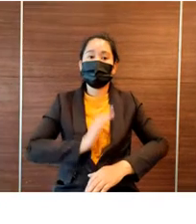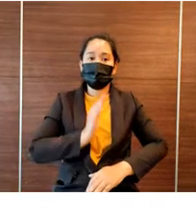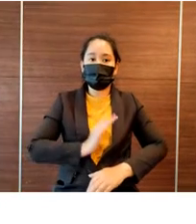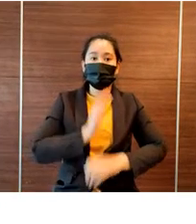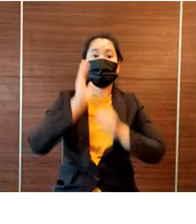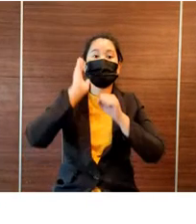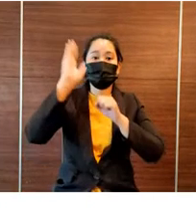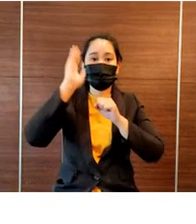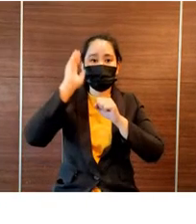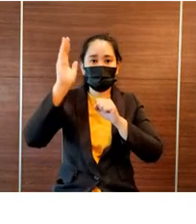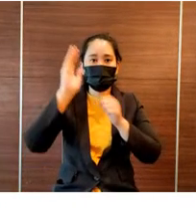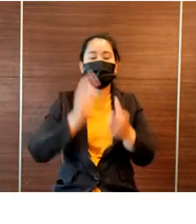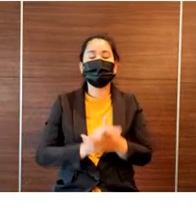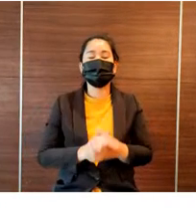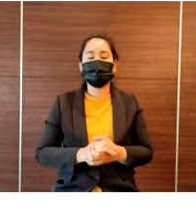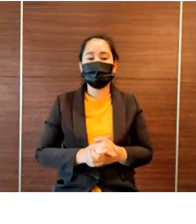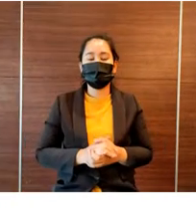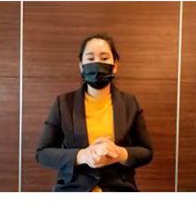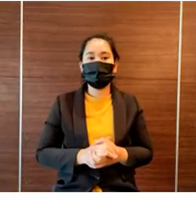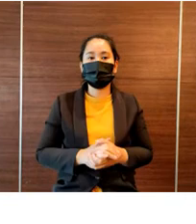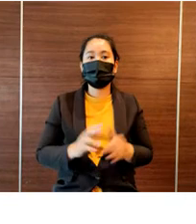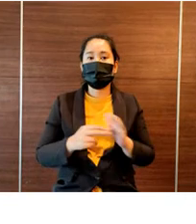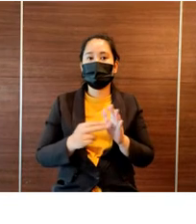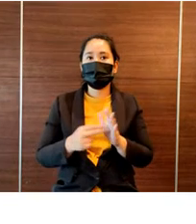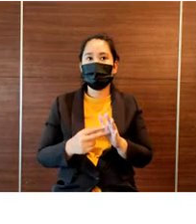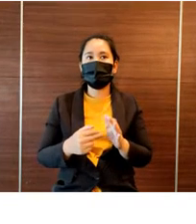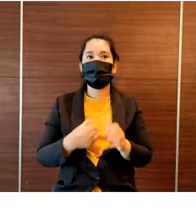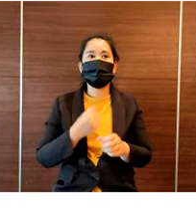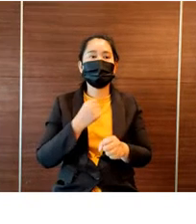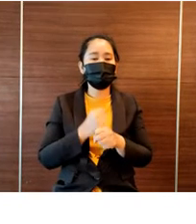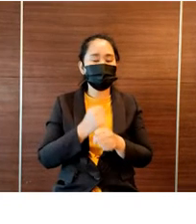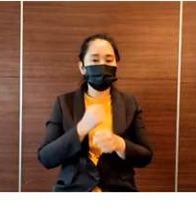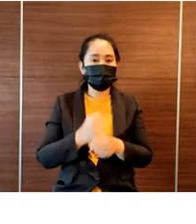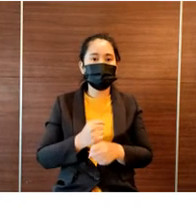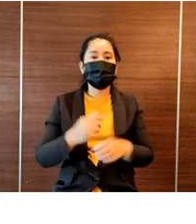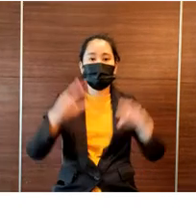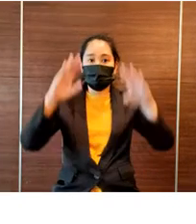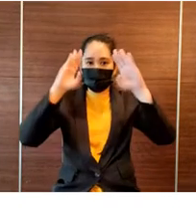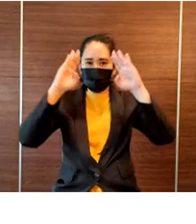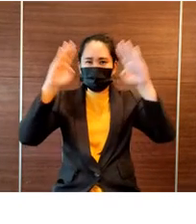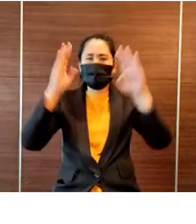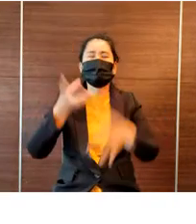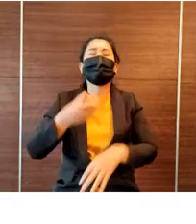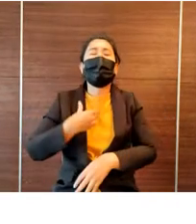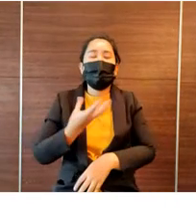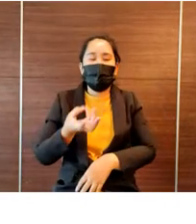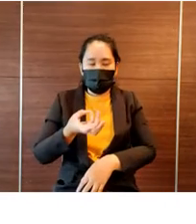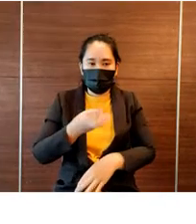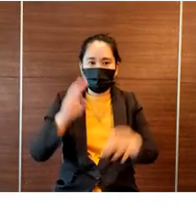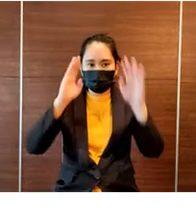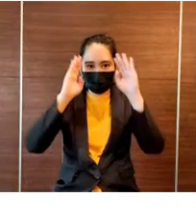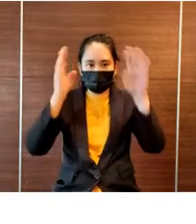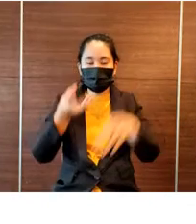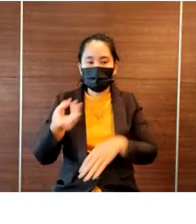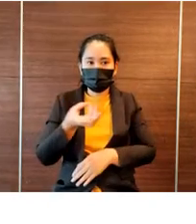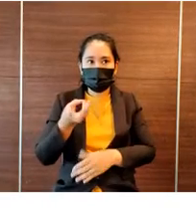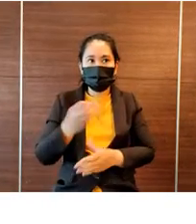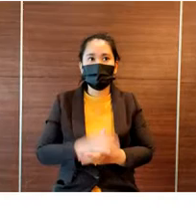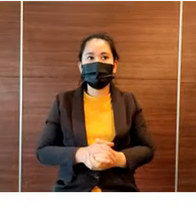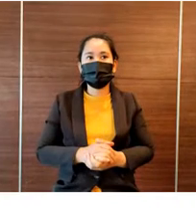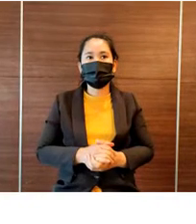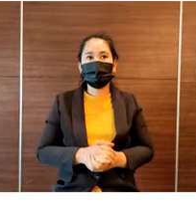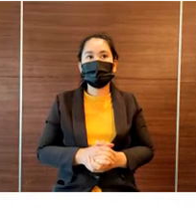ากจริงๆเป็นคนที่เป็นผู้ดำเนินรายการนะแต่เป็นคนที่แบบมีประสบการณ์น้อยมากในทั้ง4ท่านนะคะ